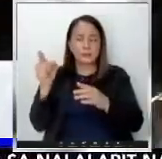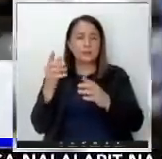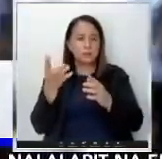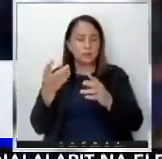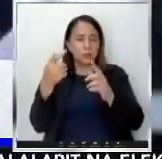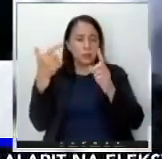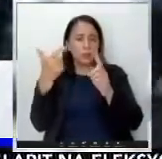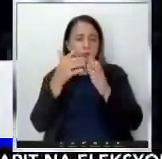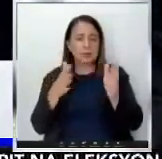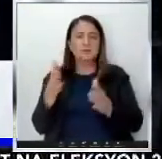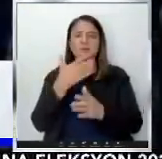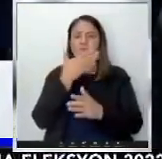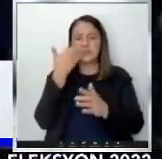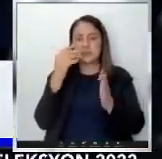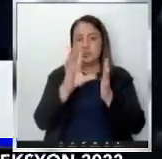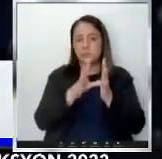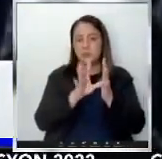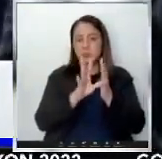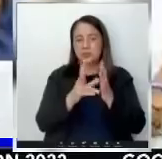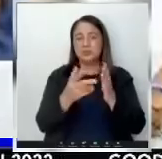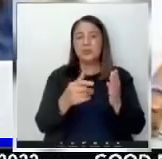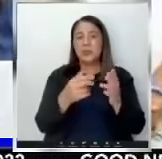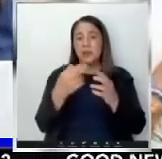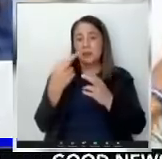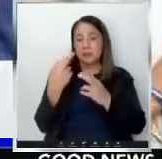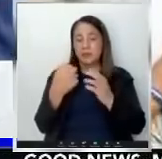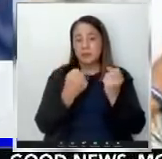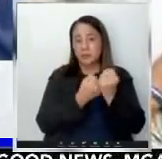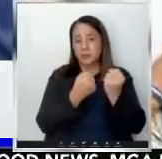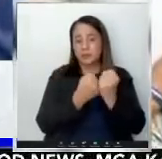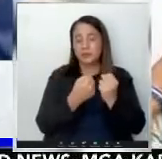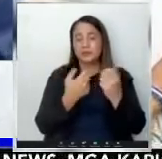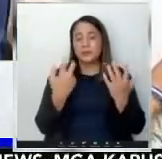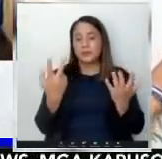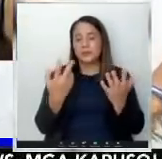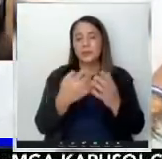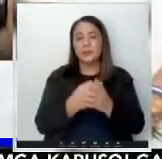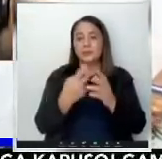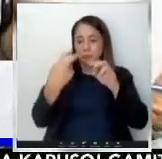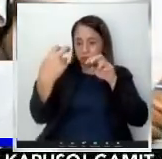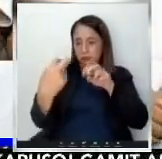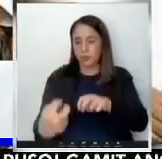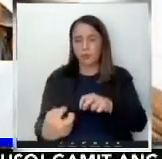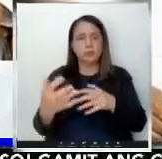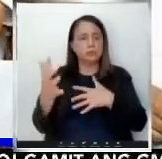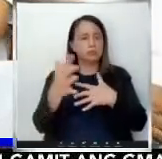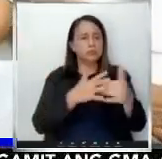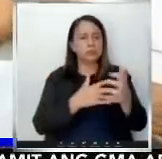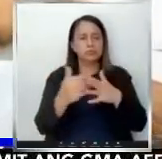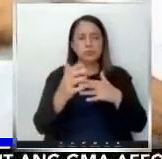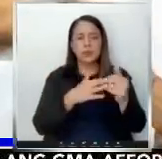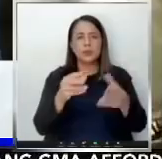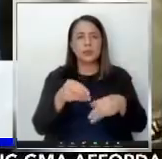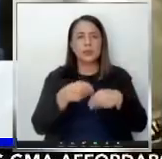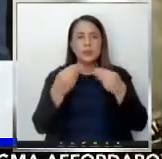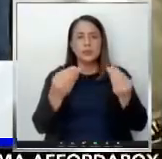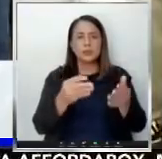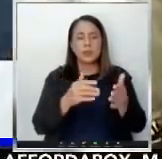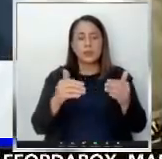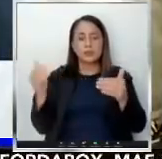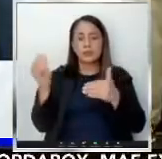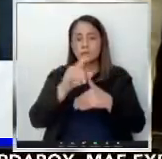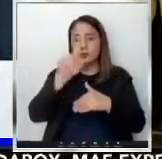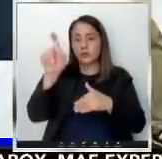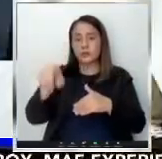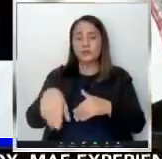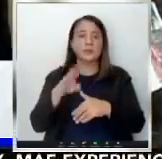ang magsagawa ng one-on-one debate, sabi ni Pacquiao. At walang problema raw sa kanya kahit bigyan pa ng advance question si Marcos. Muli